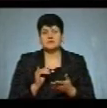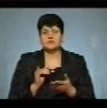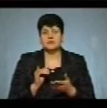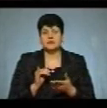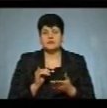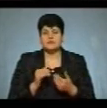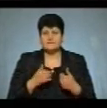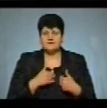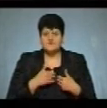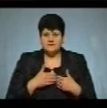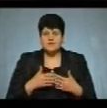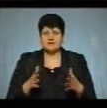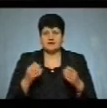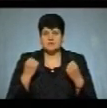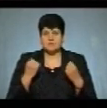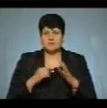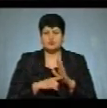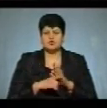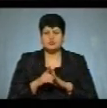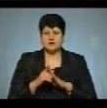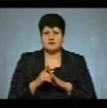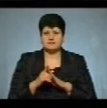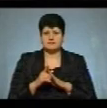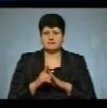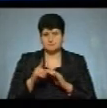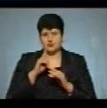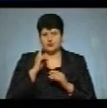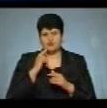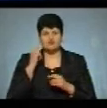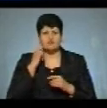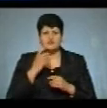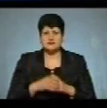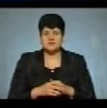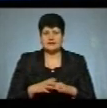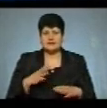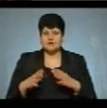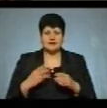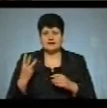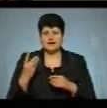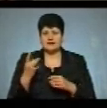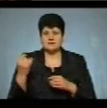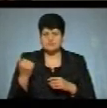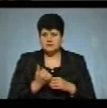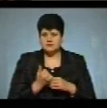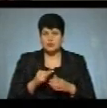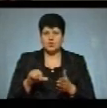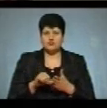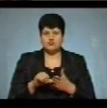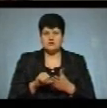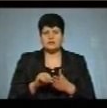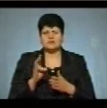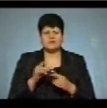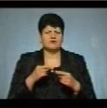Але розкриватися як спортсмен він би десь почав вже у юніорському віці. Тренування тричі на тиждень та участь Назара